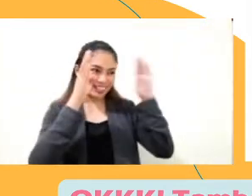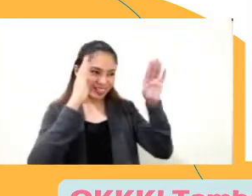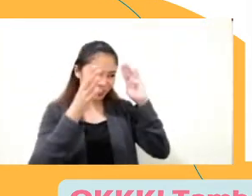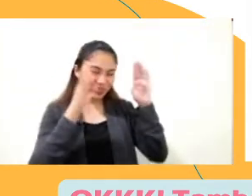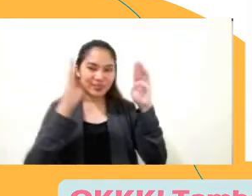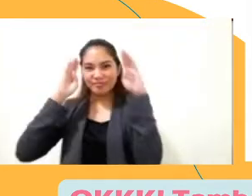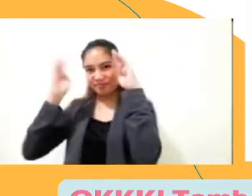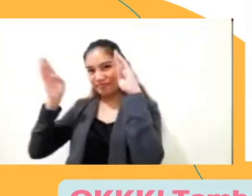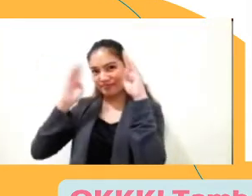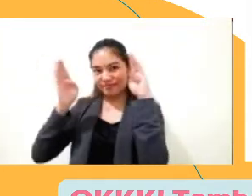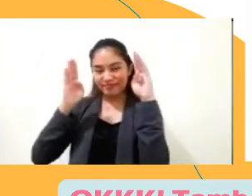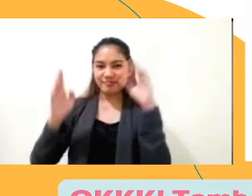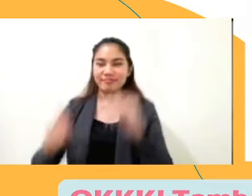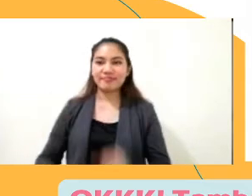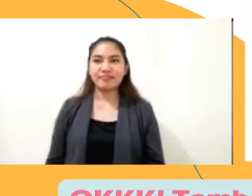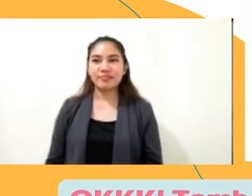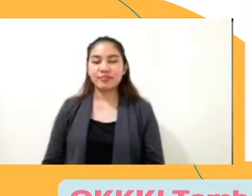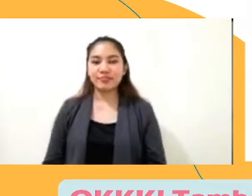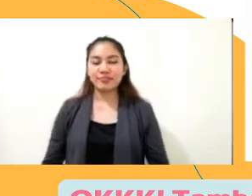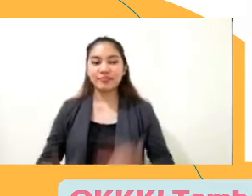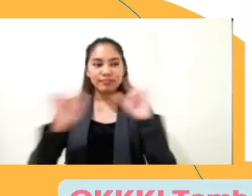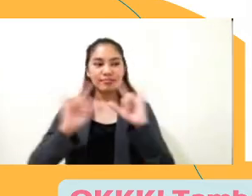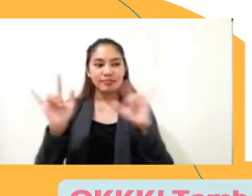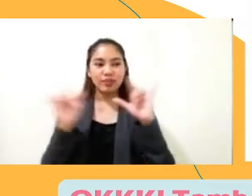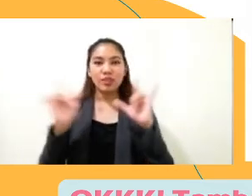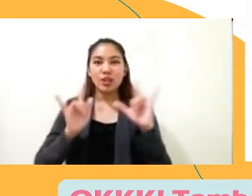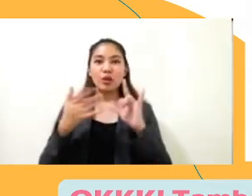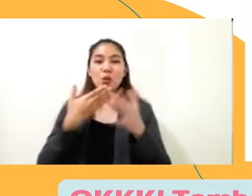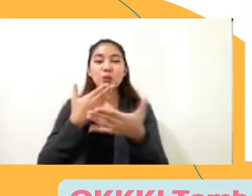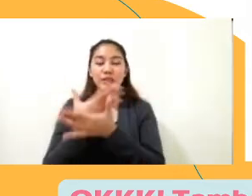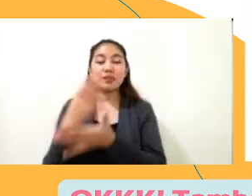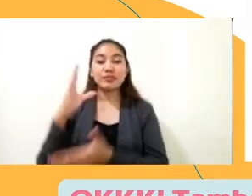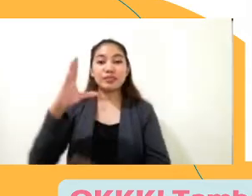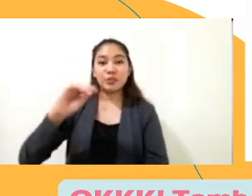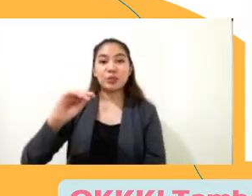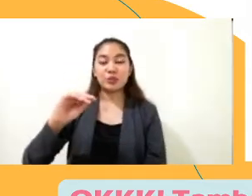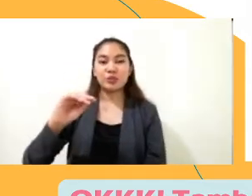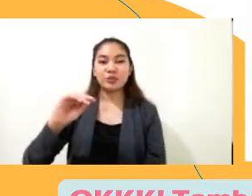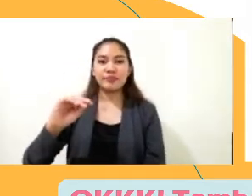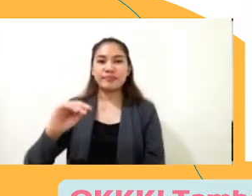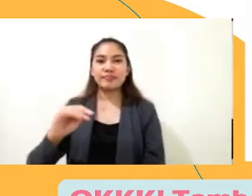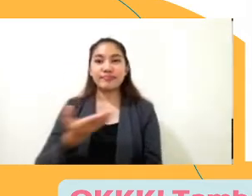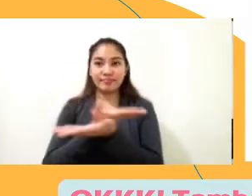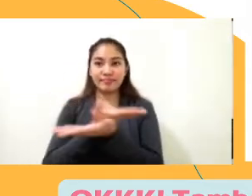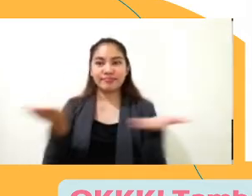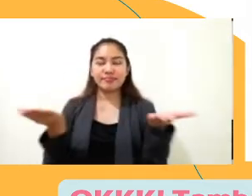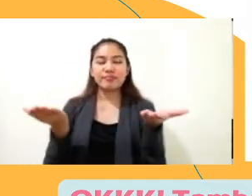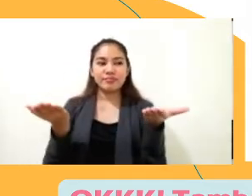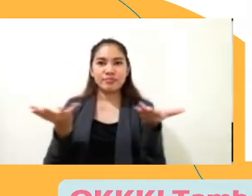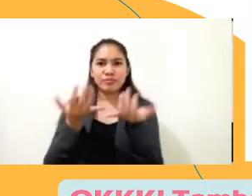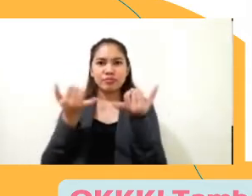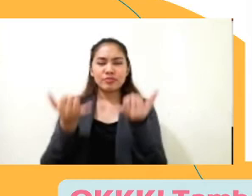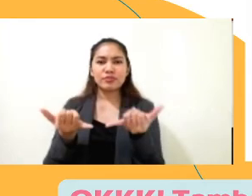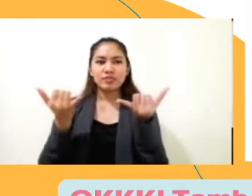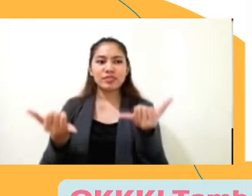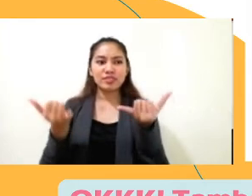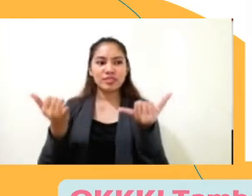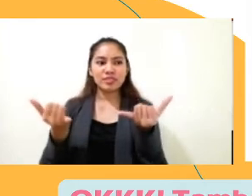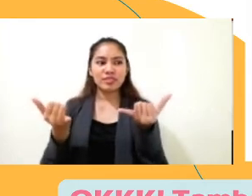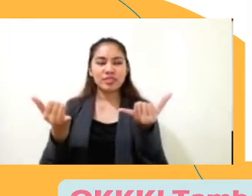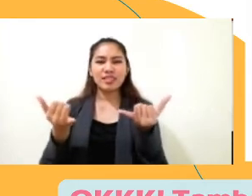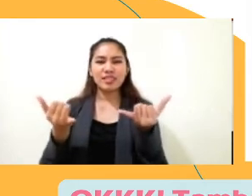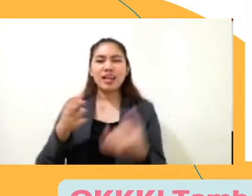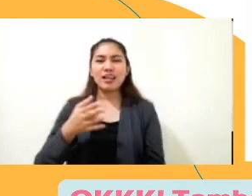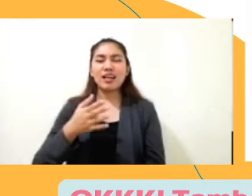Ate Kere, hello! Magandang hapon sa ating mga katambayers ngayon. Medyo hinihingal pa ako eh,